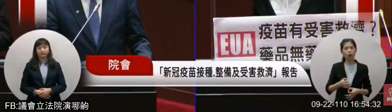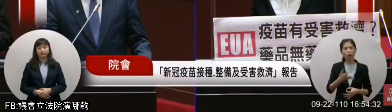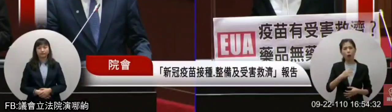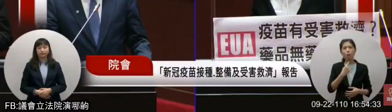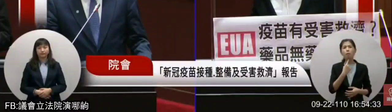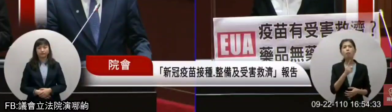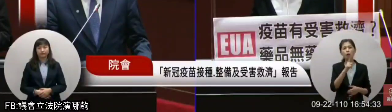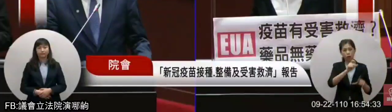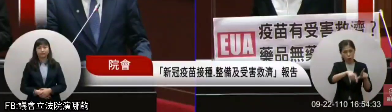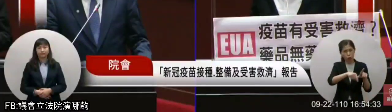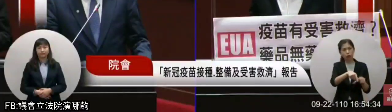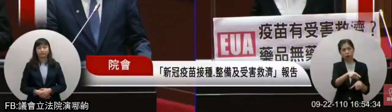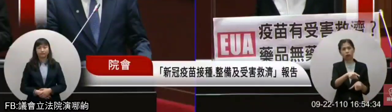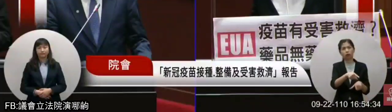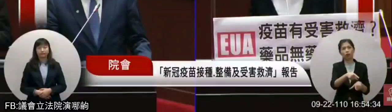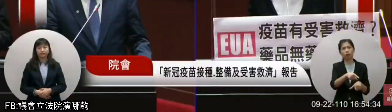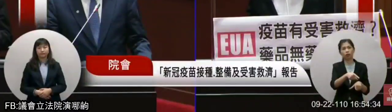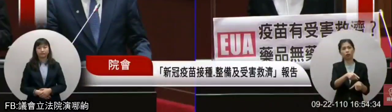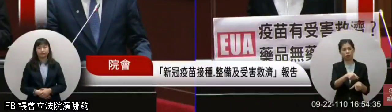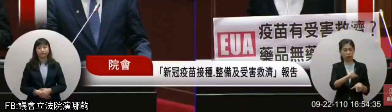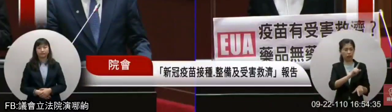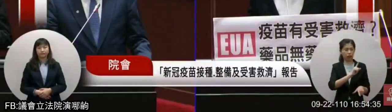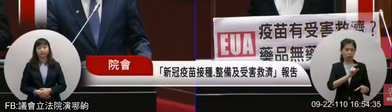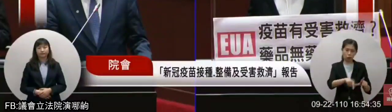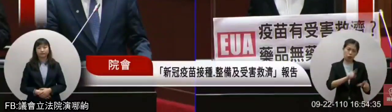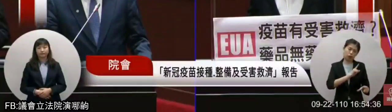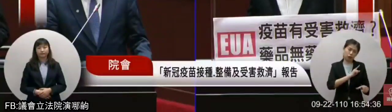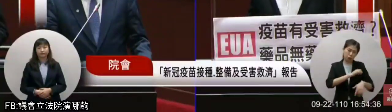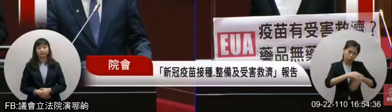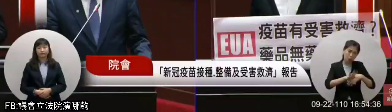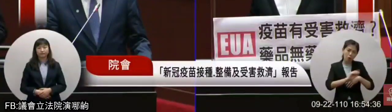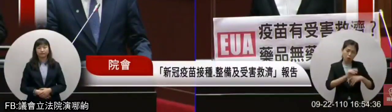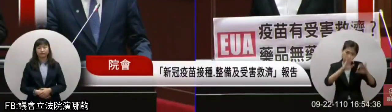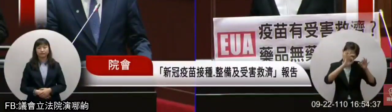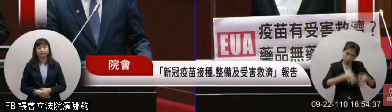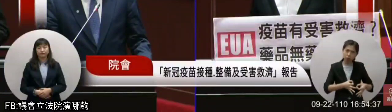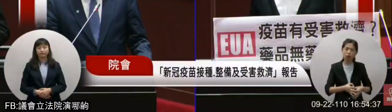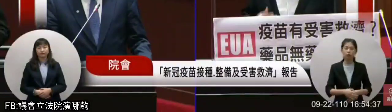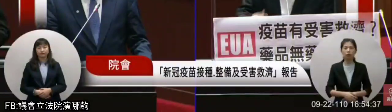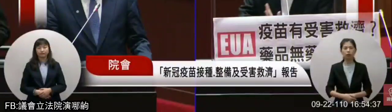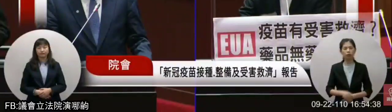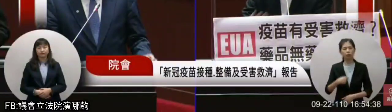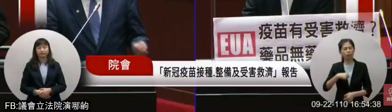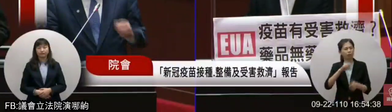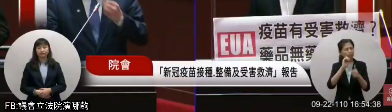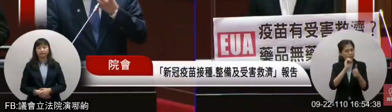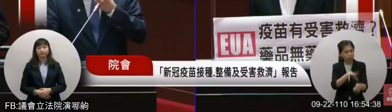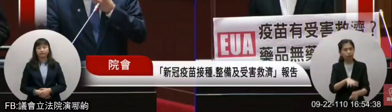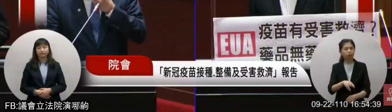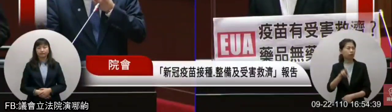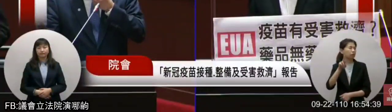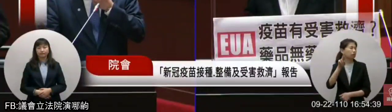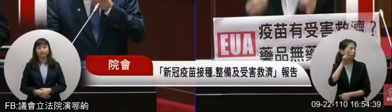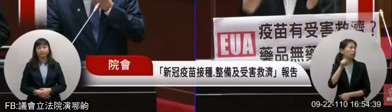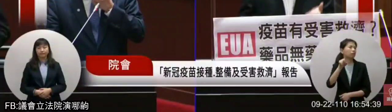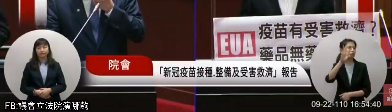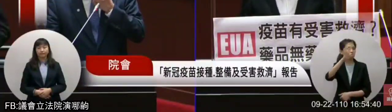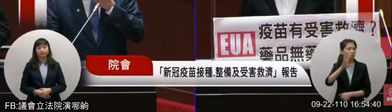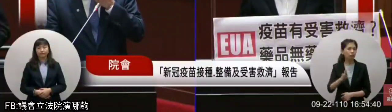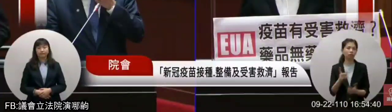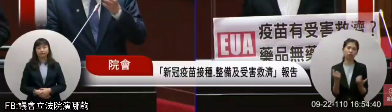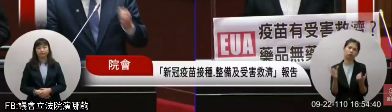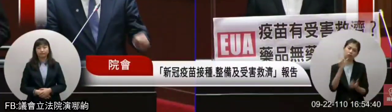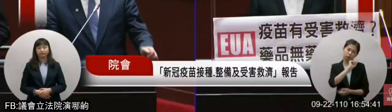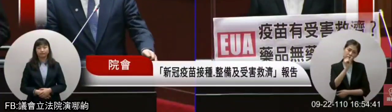贸这家公司，还是官贸自己要检讨？我在那边语重心长了，他同样的错误一直犯，还要去跟人家